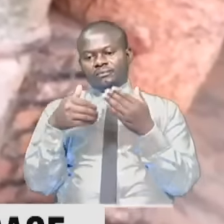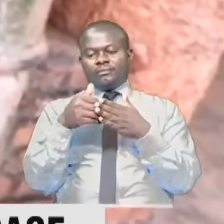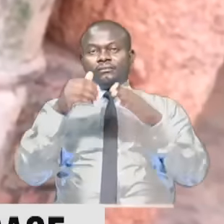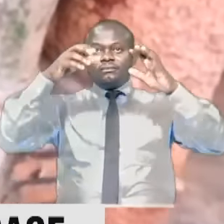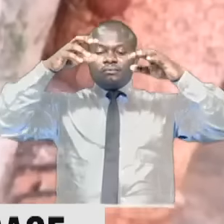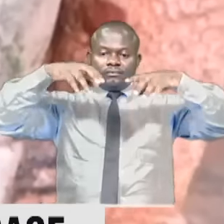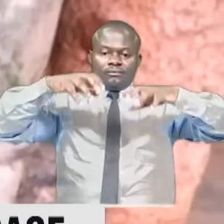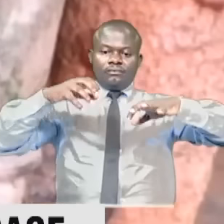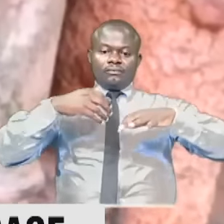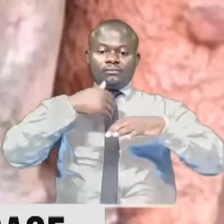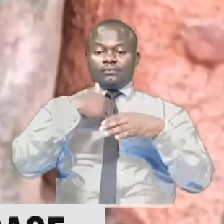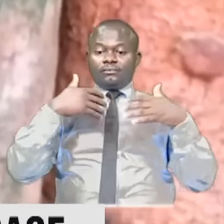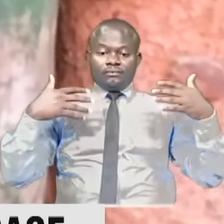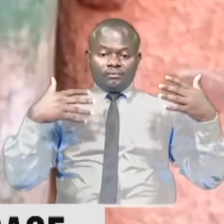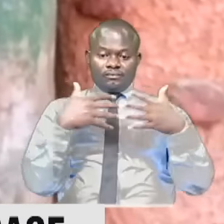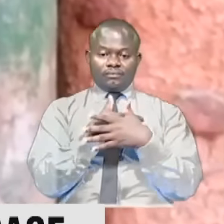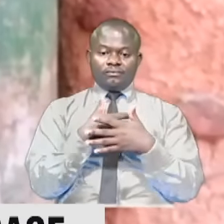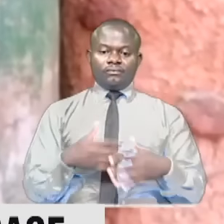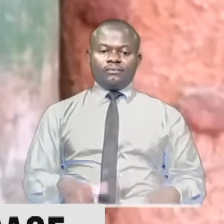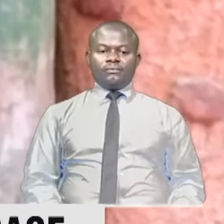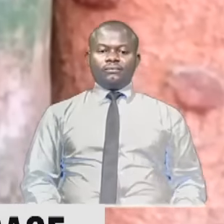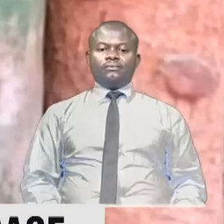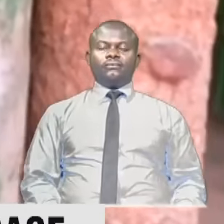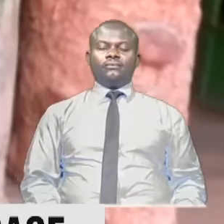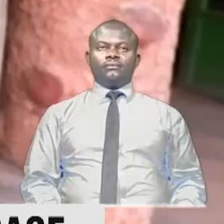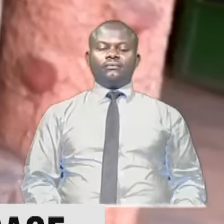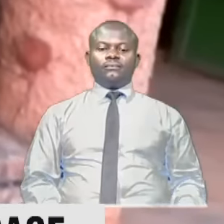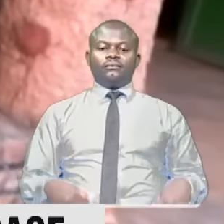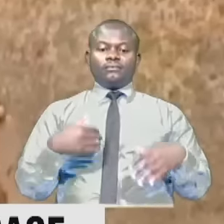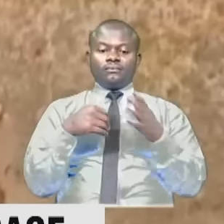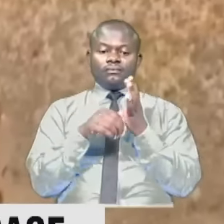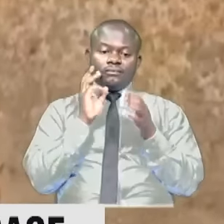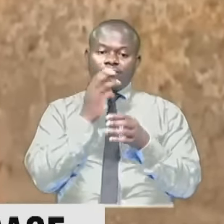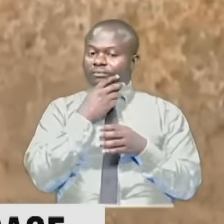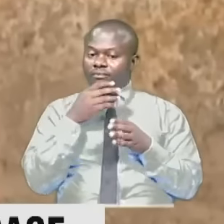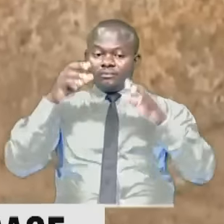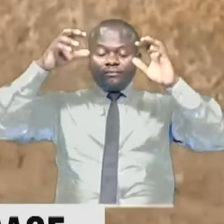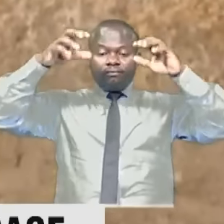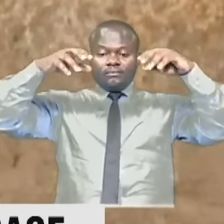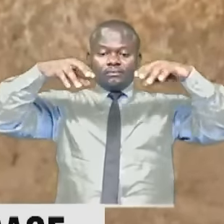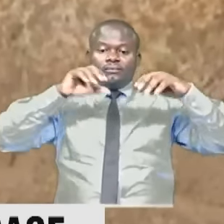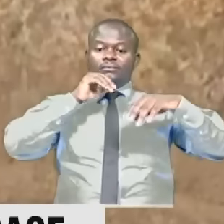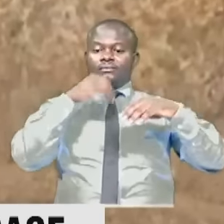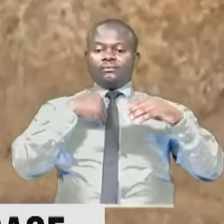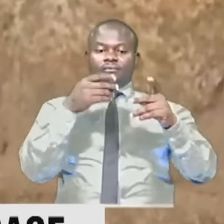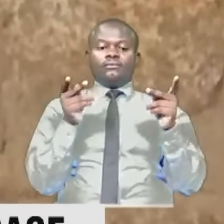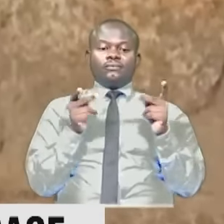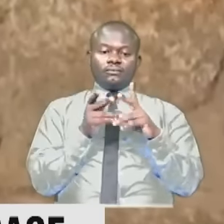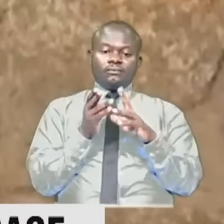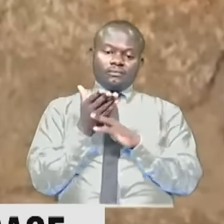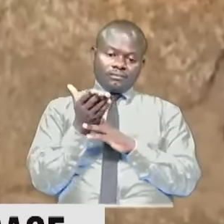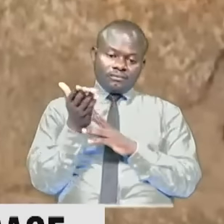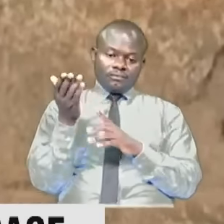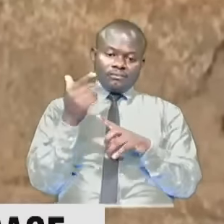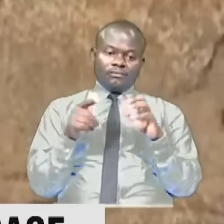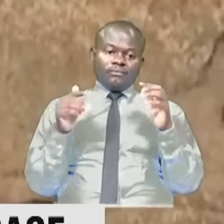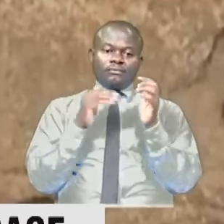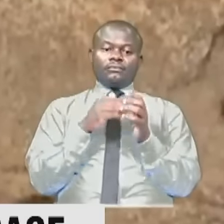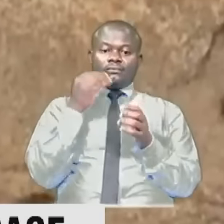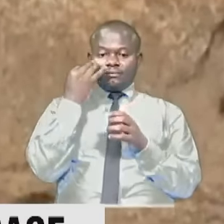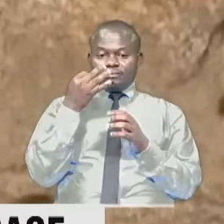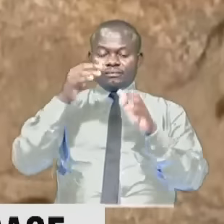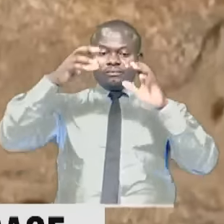iguye baba bafite ubwoba ko inzu zabagwaho. Ikomeye ni icy'amazi y'imvura atafite ahantu aca hanyuma imvura